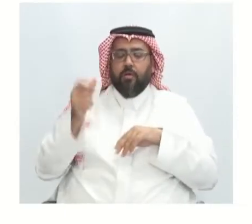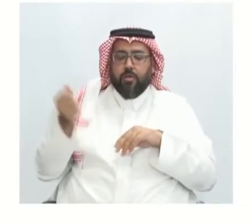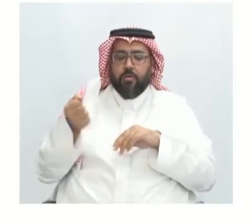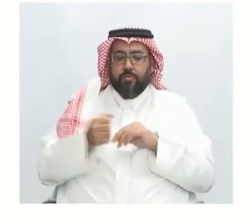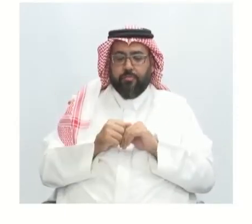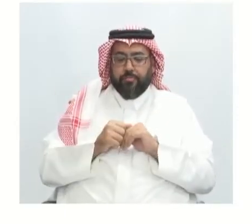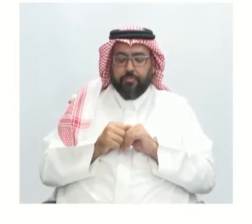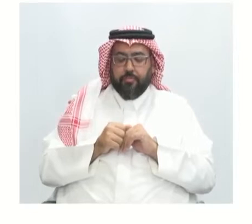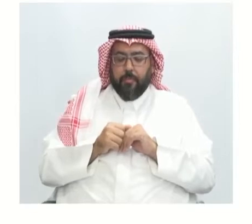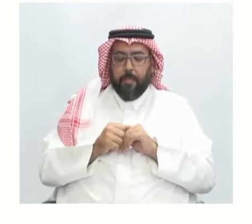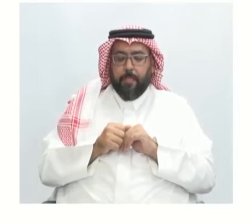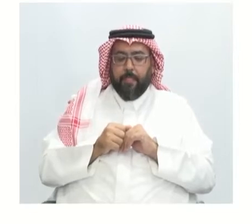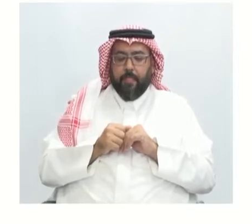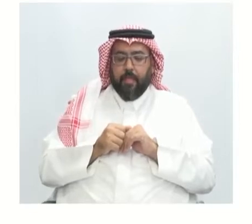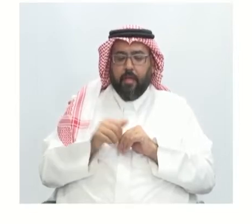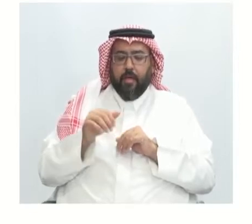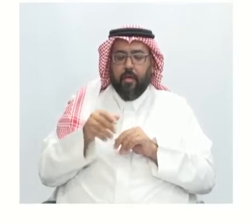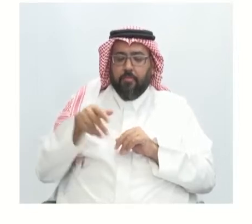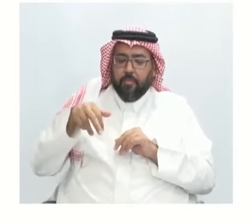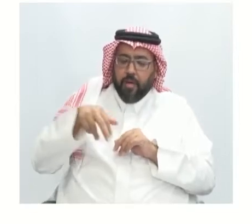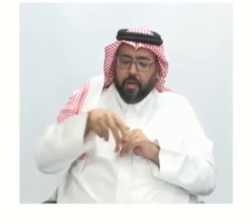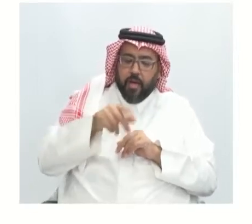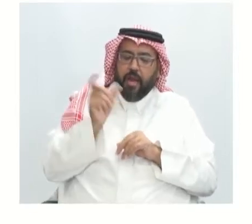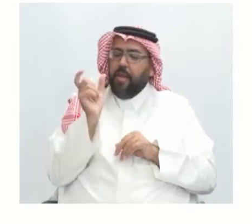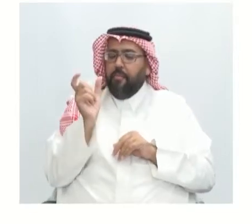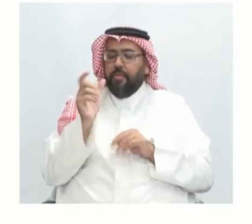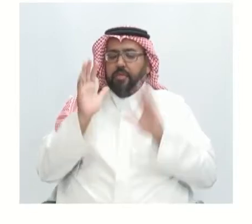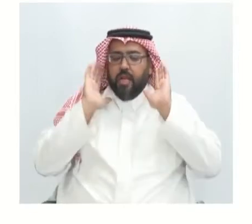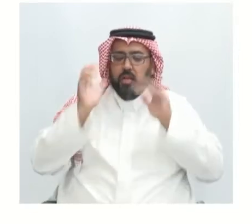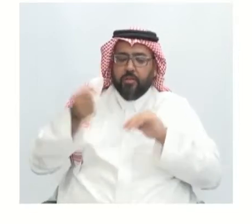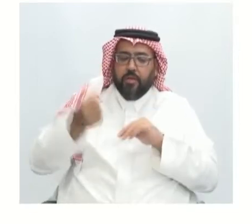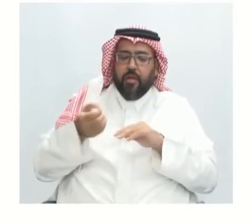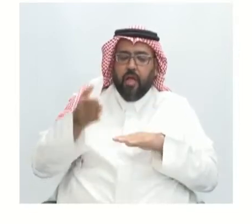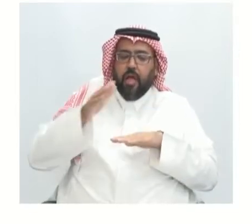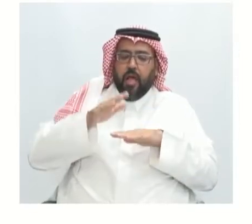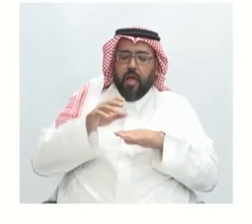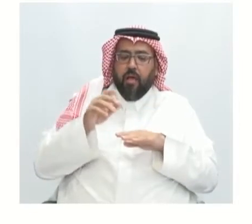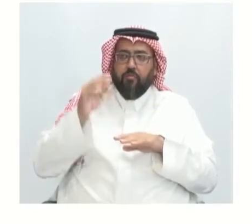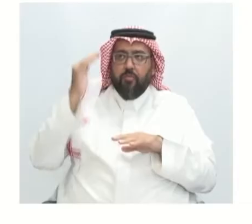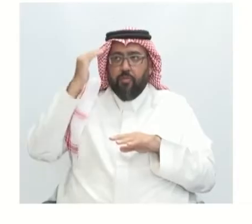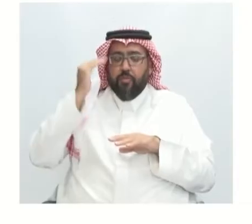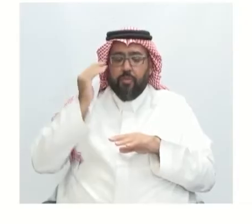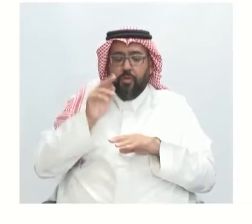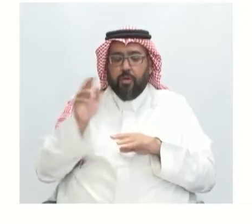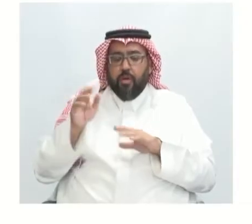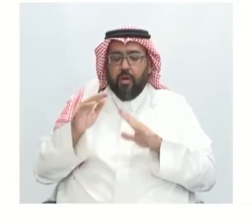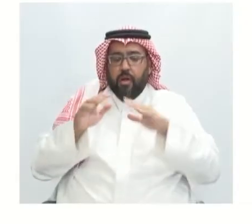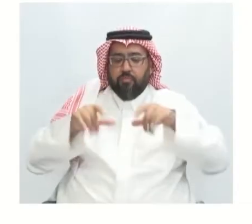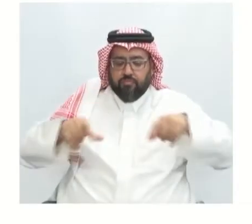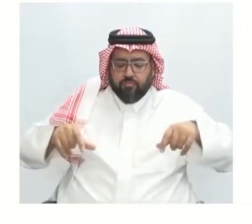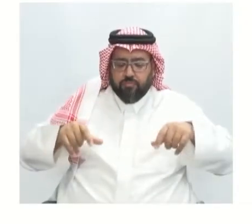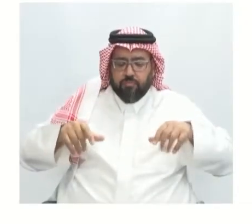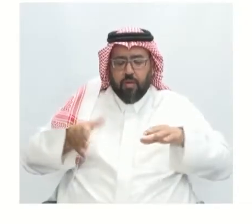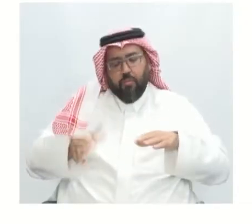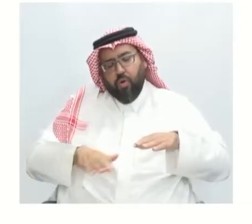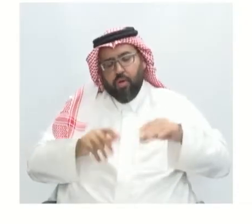مالك رضي الله عنه قال مر النبي صلى الله عليه وسلم امراه عند قبل وهي